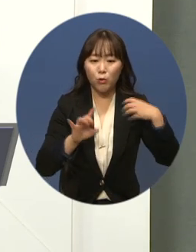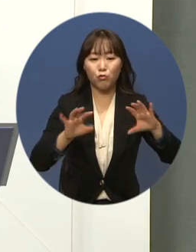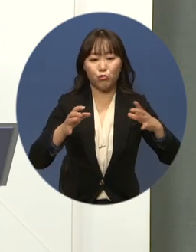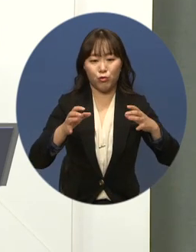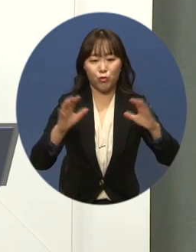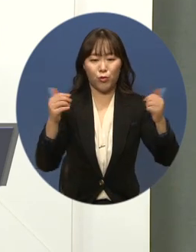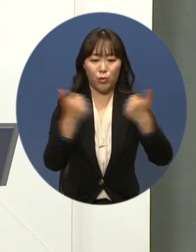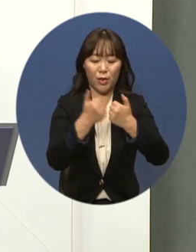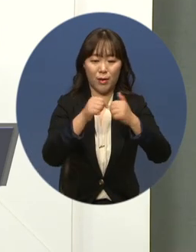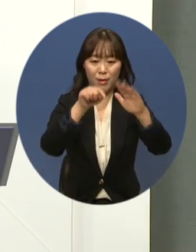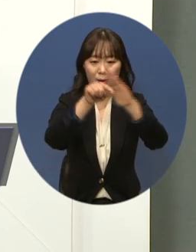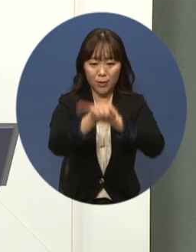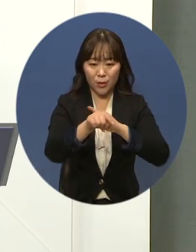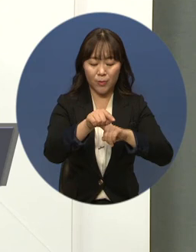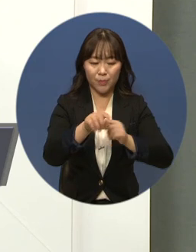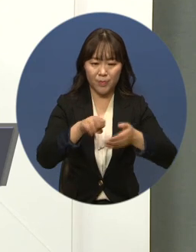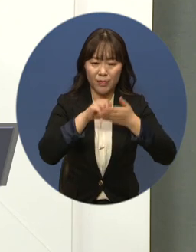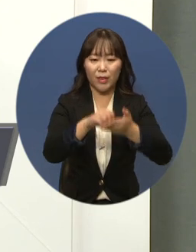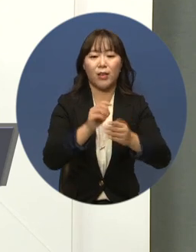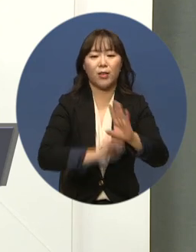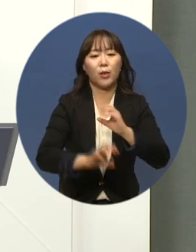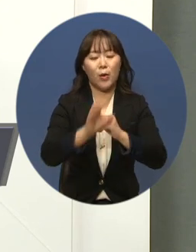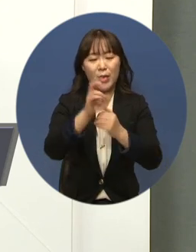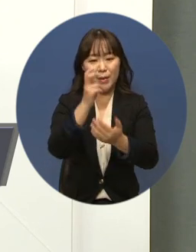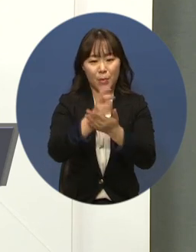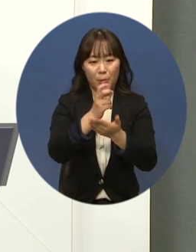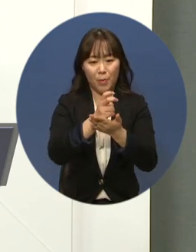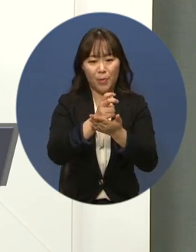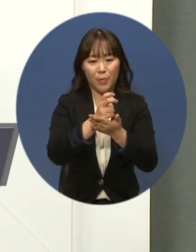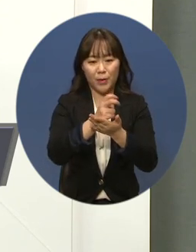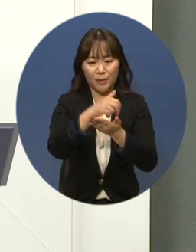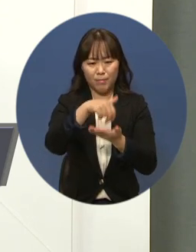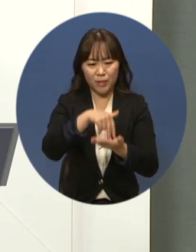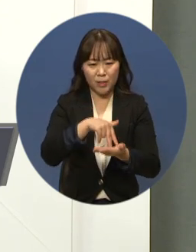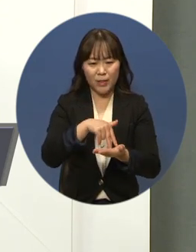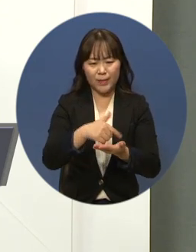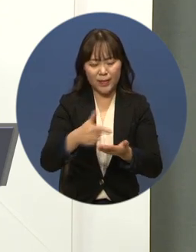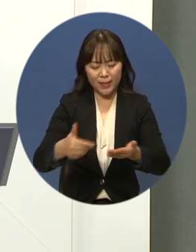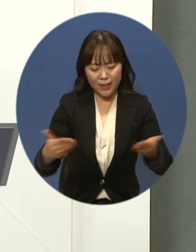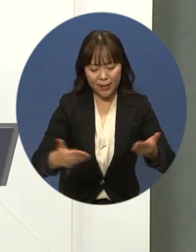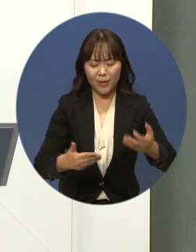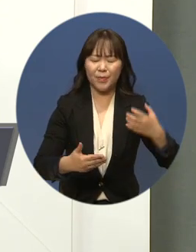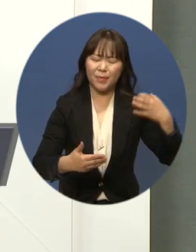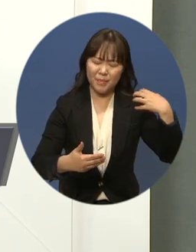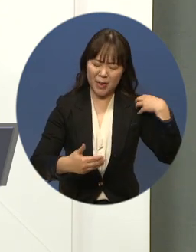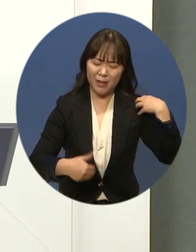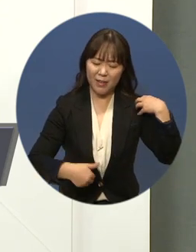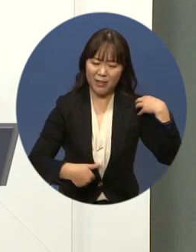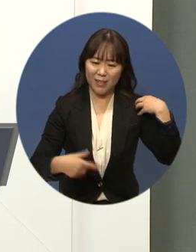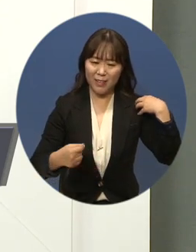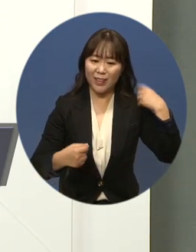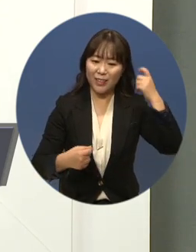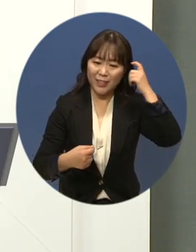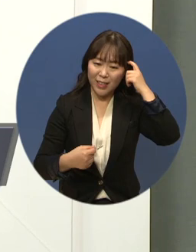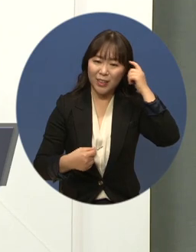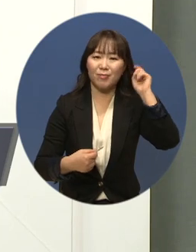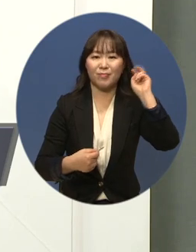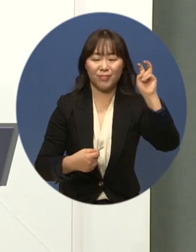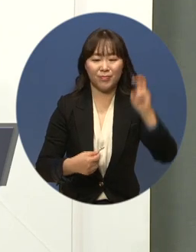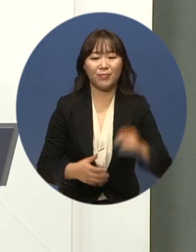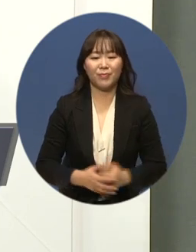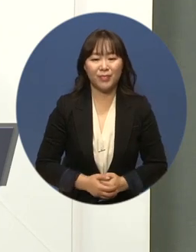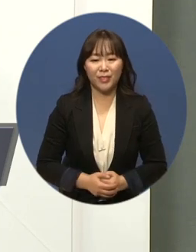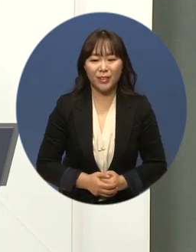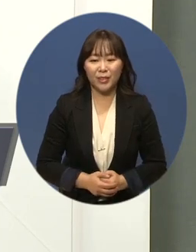가서 좀 더 입법적인 차원에서 큰 일을 하셔야겠다 이런 생각을 하셨던